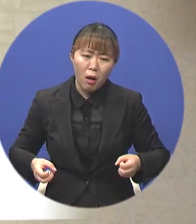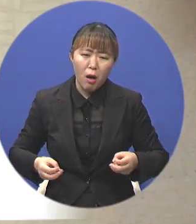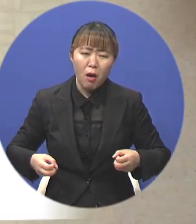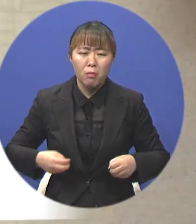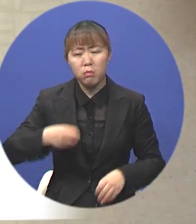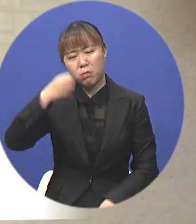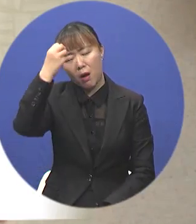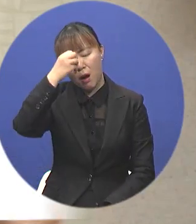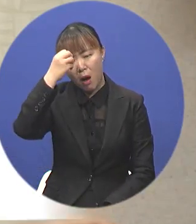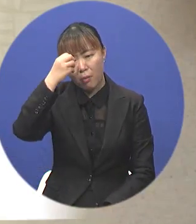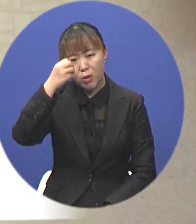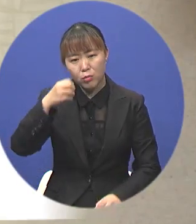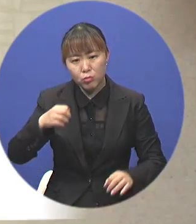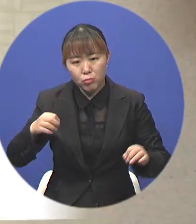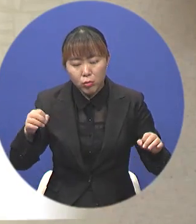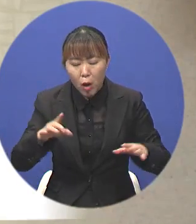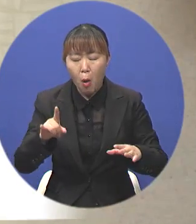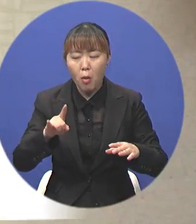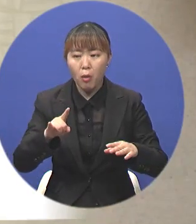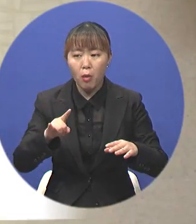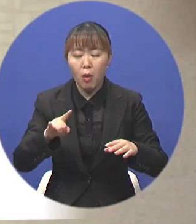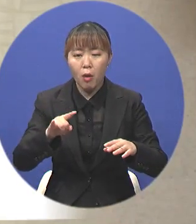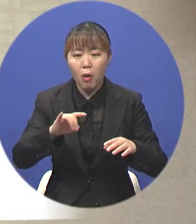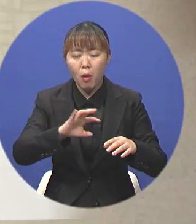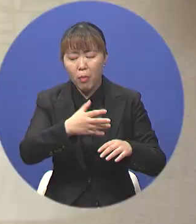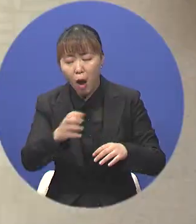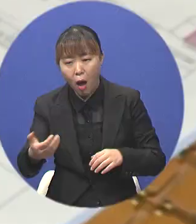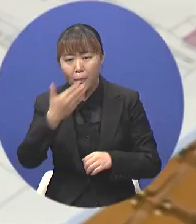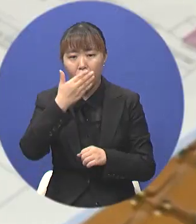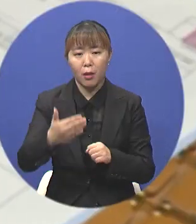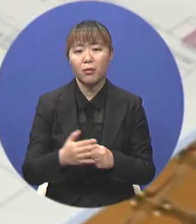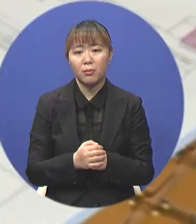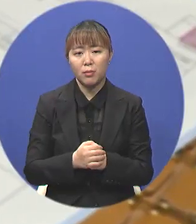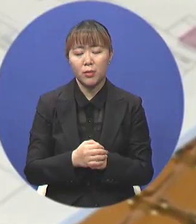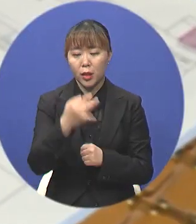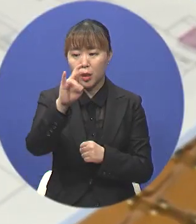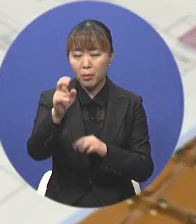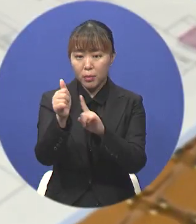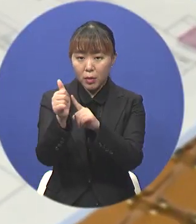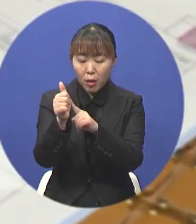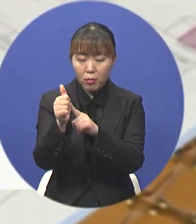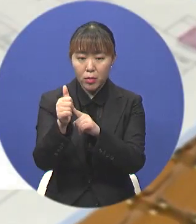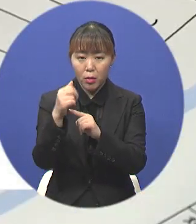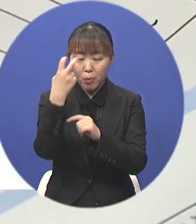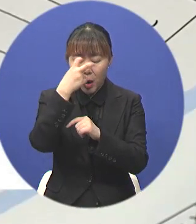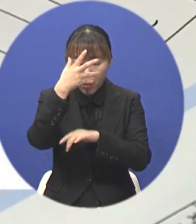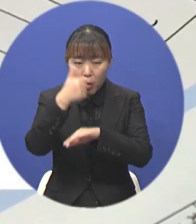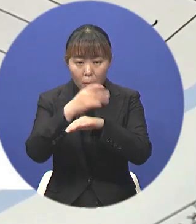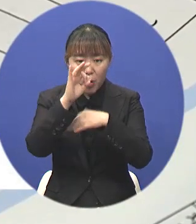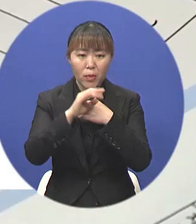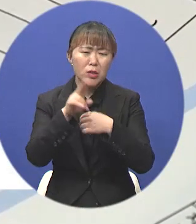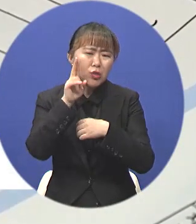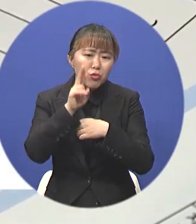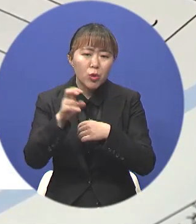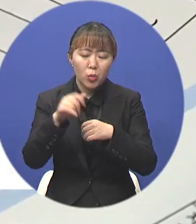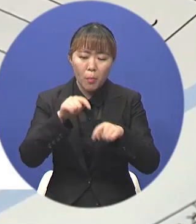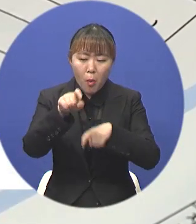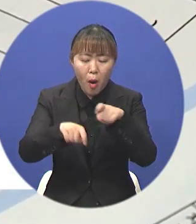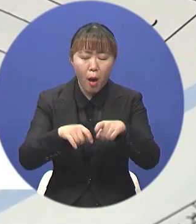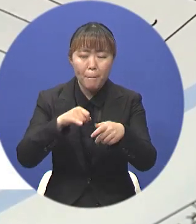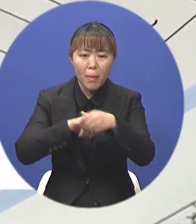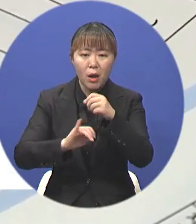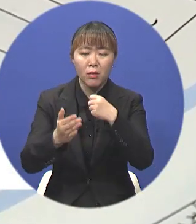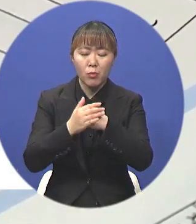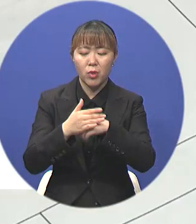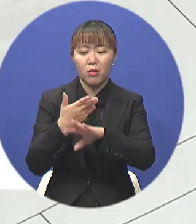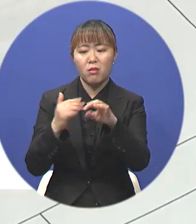어지러우면 그때로 순간적으로 순간적으로 타고 나요. 임 씨의 진단서를 보면 중증의 보행장애로